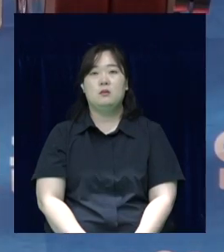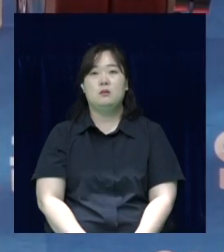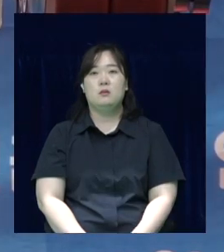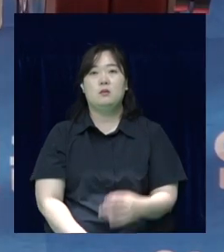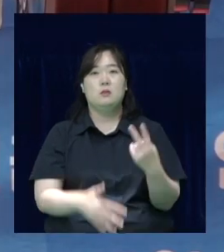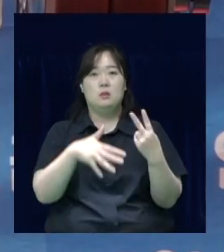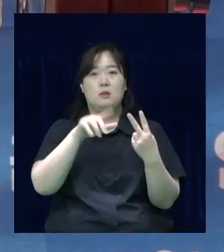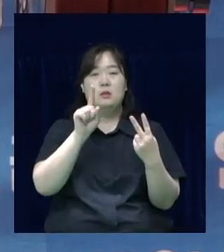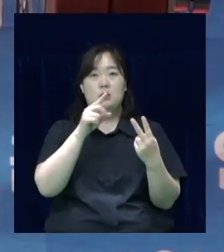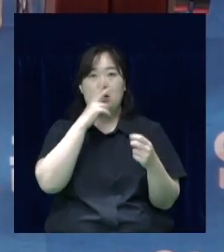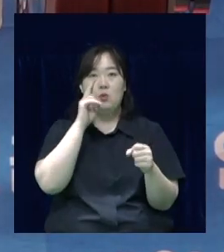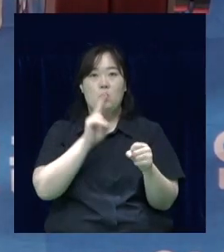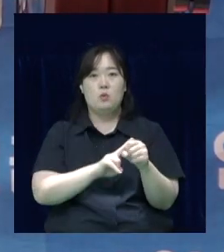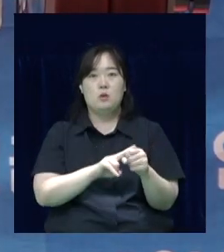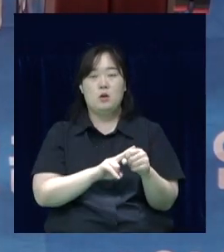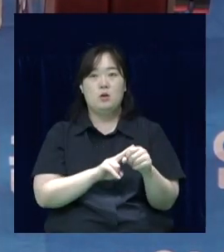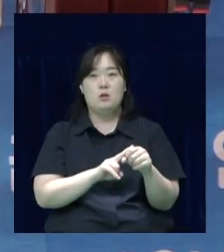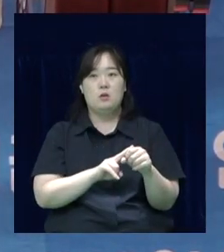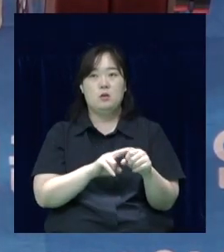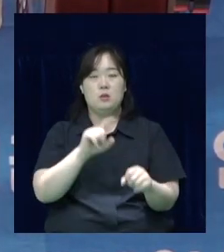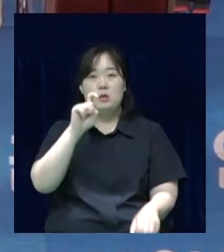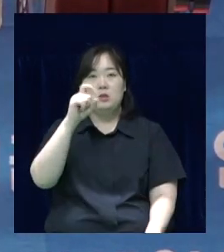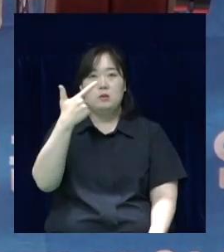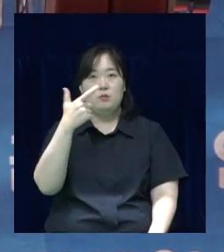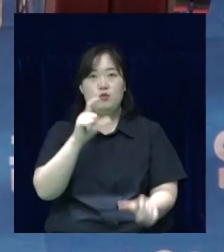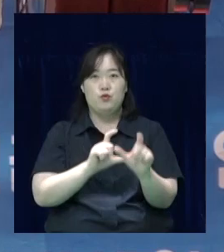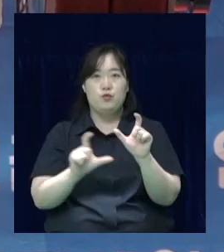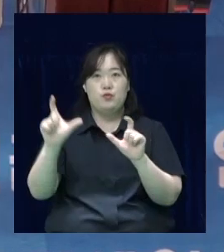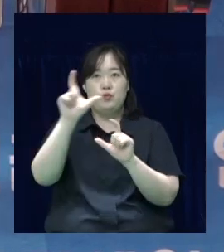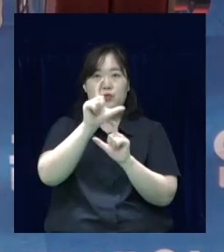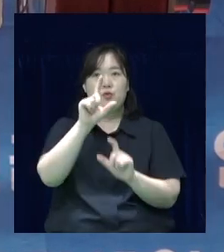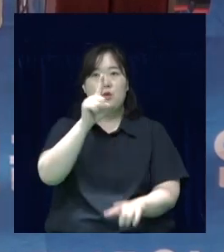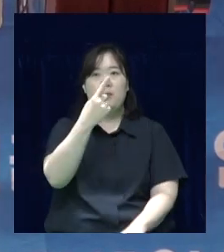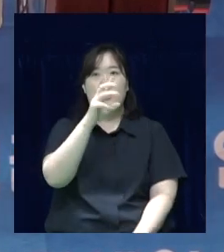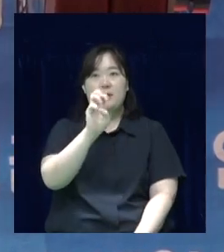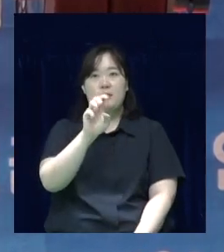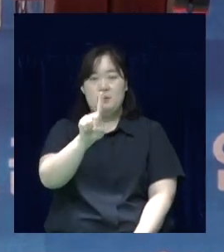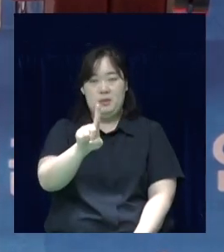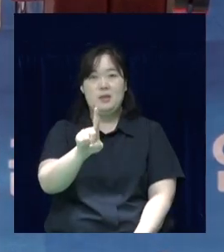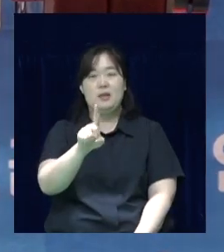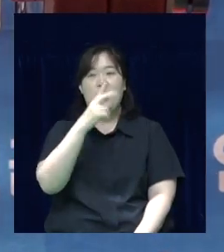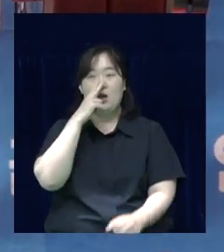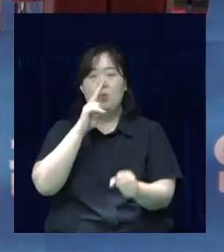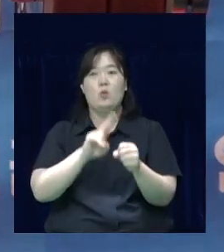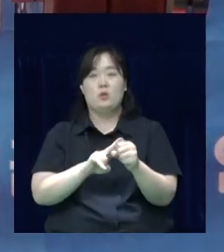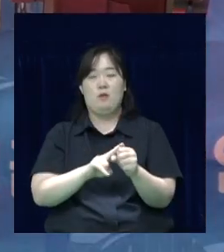2차 시도는 16kg 증가한 131kg. 예.